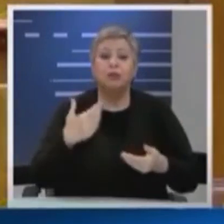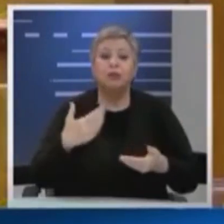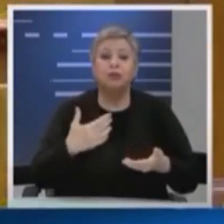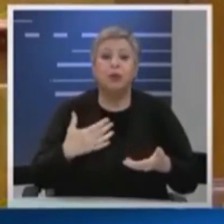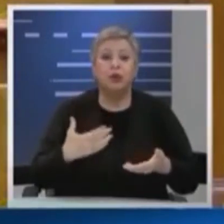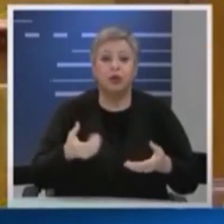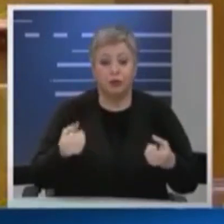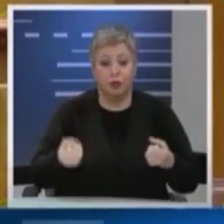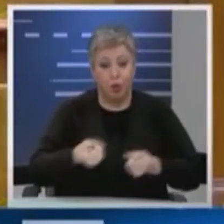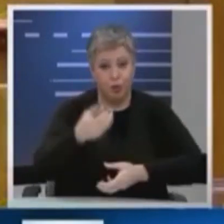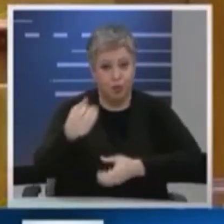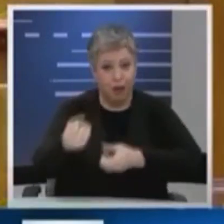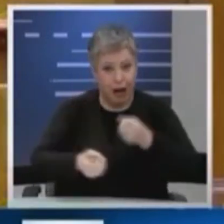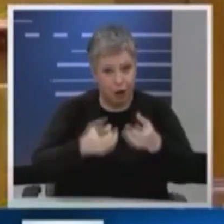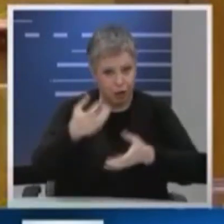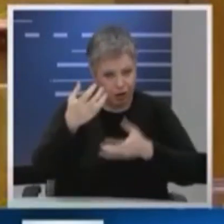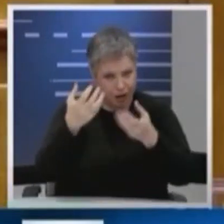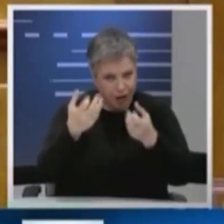ταυτόχρονα με την παραγωγή του νέου πλούτου.